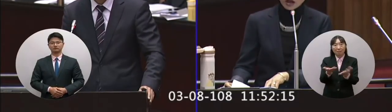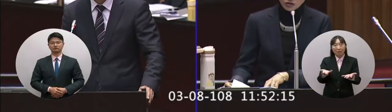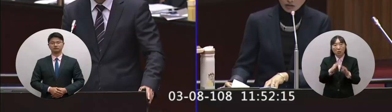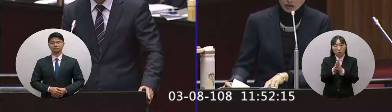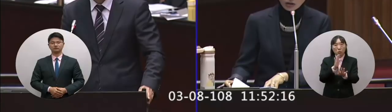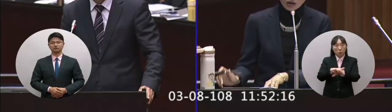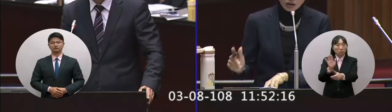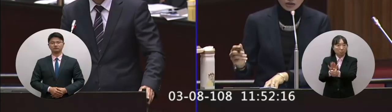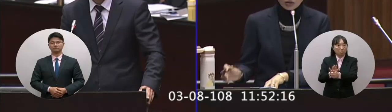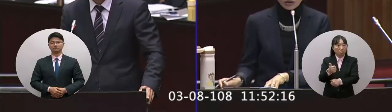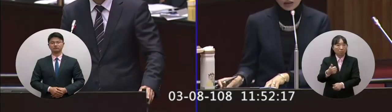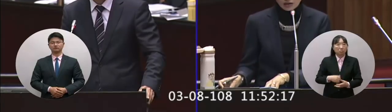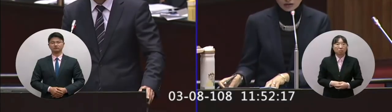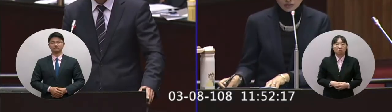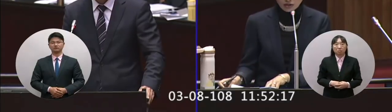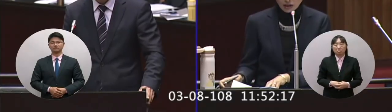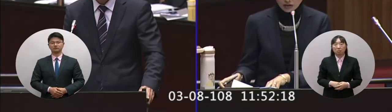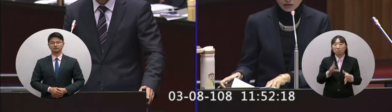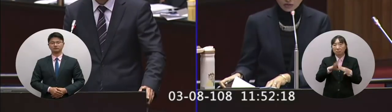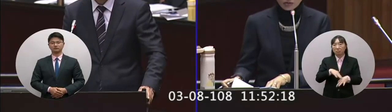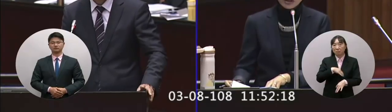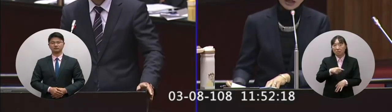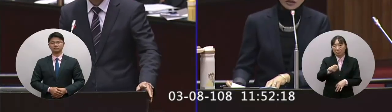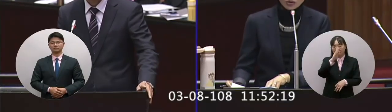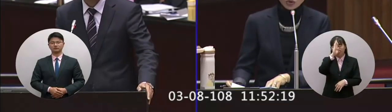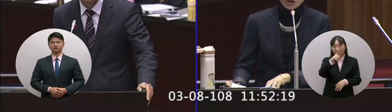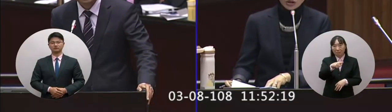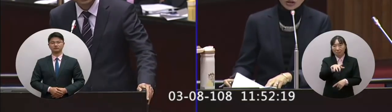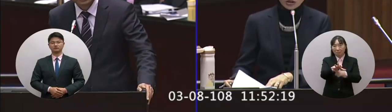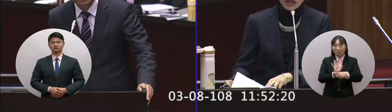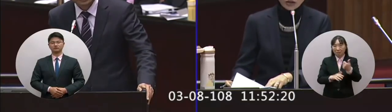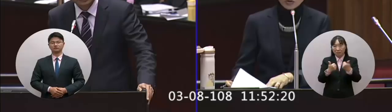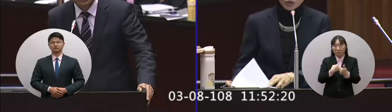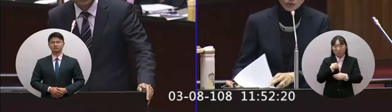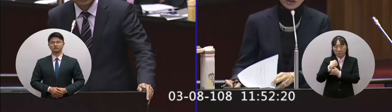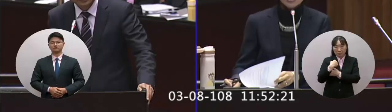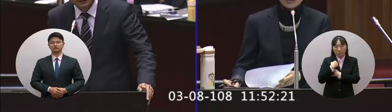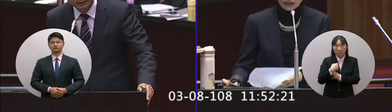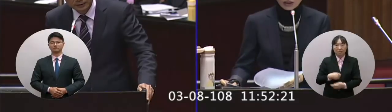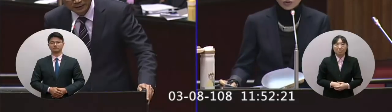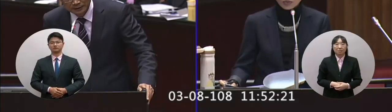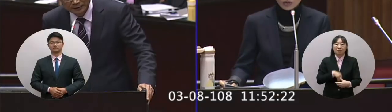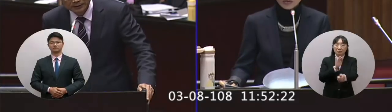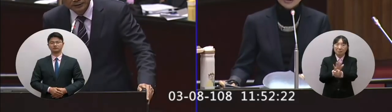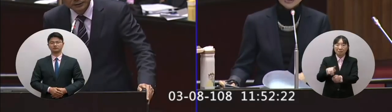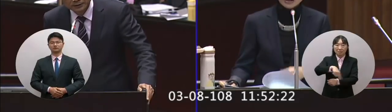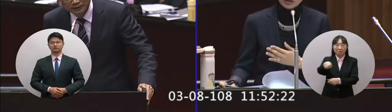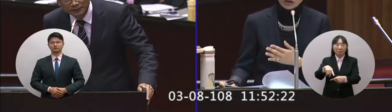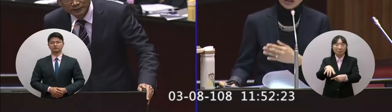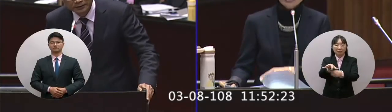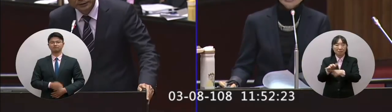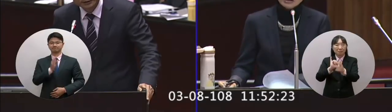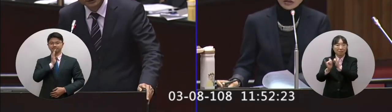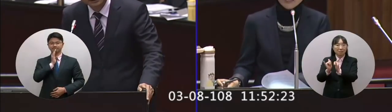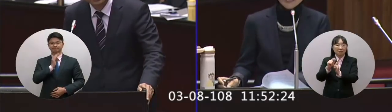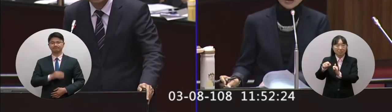奋人心的好消息哈。这个我想是不是也要请农委会来持续的加油努力哈，来协助我们的农民能